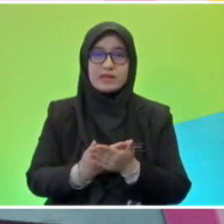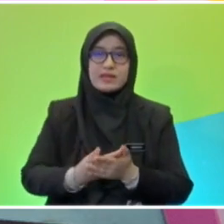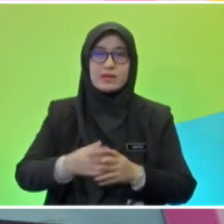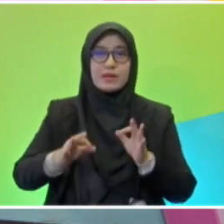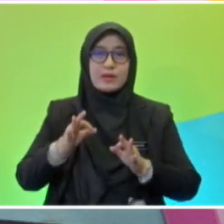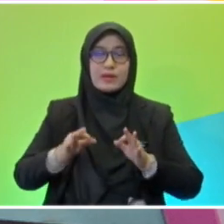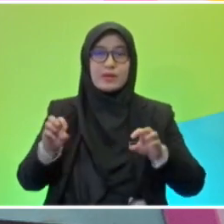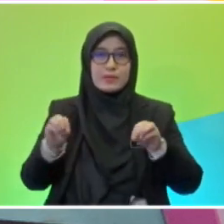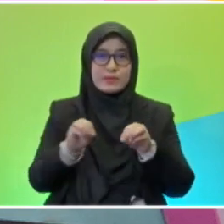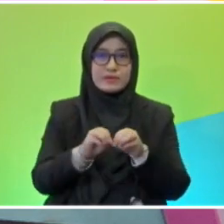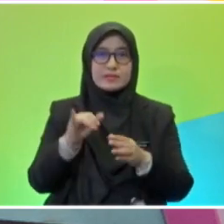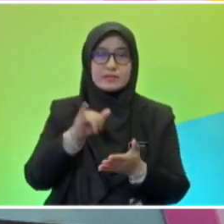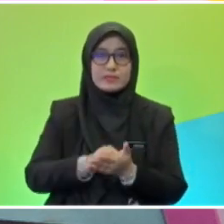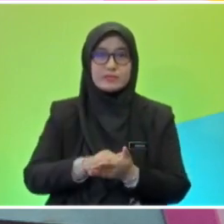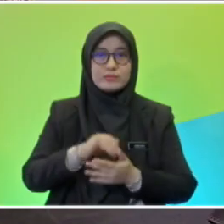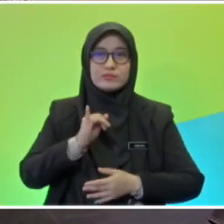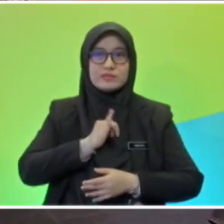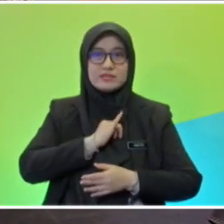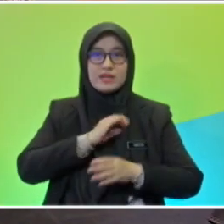orang-orang kita